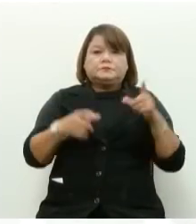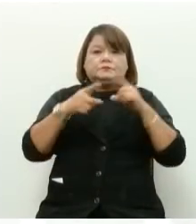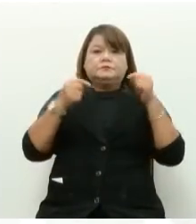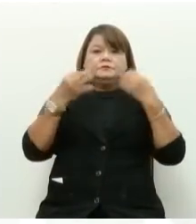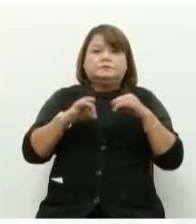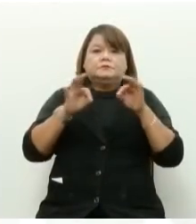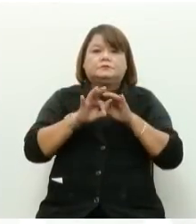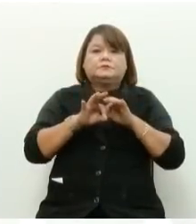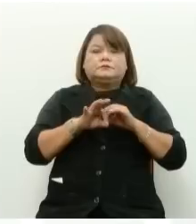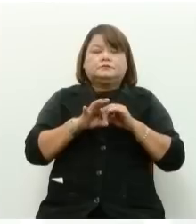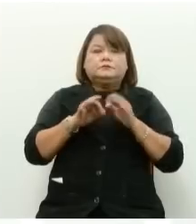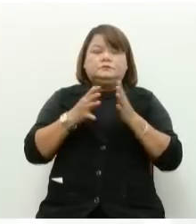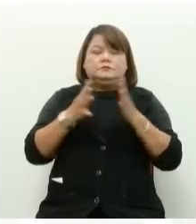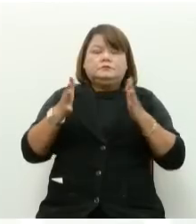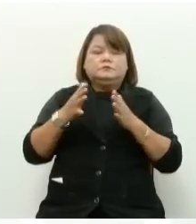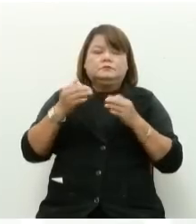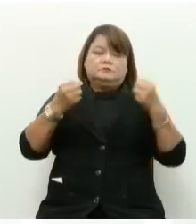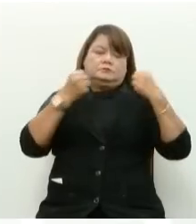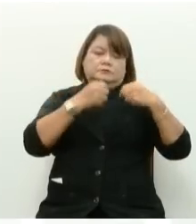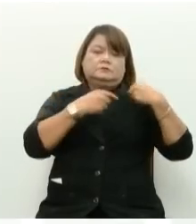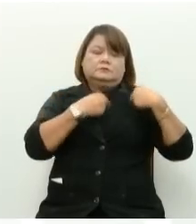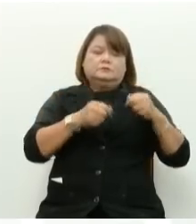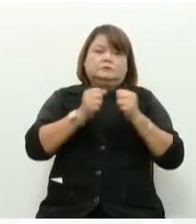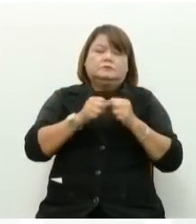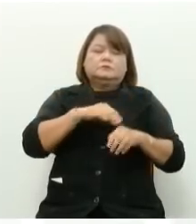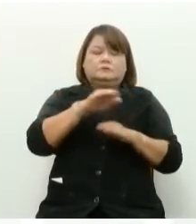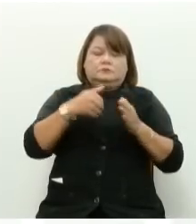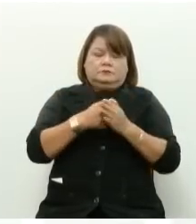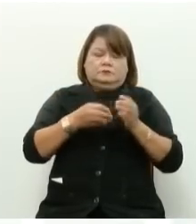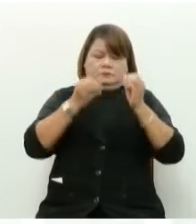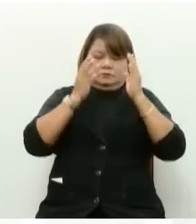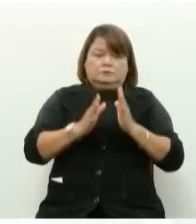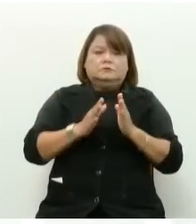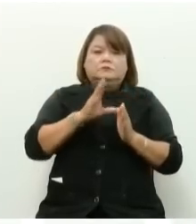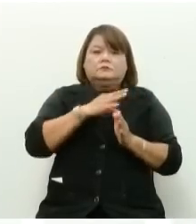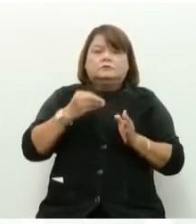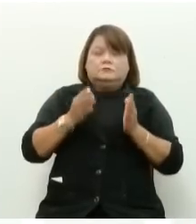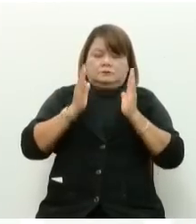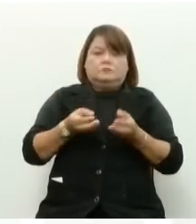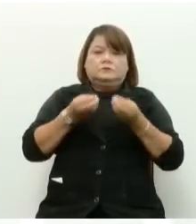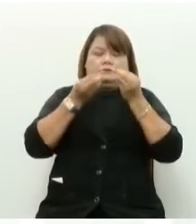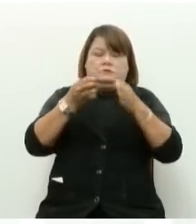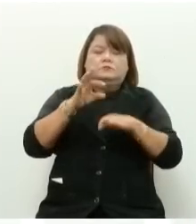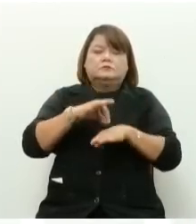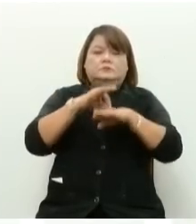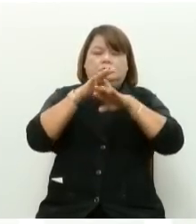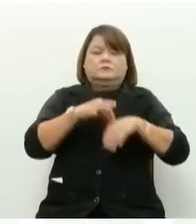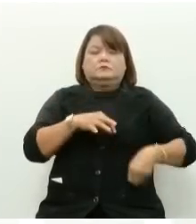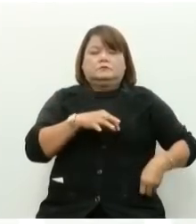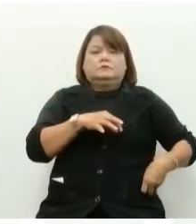อย่างยิ่งนะคะเพื่อเป็นขวัญกำลังใจให้กับพวกเรานะคะคุณครูแล้วก็ผู้ที่ส่งเลื่อนวิทยาฐาน